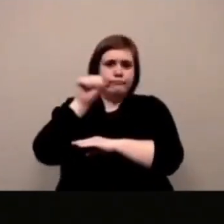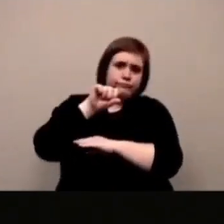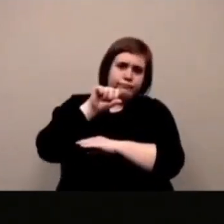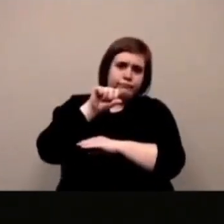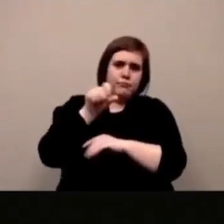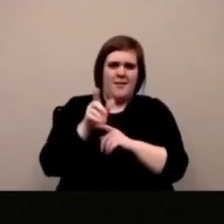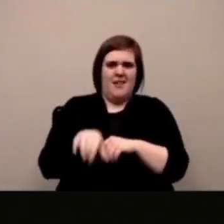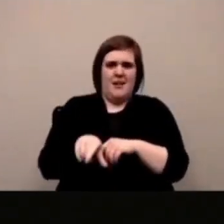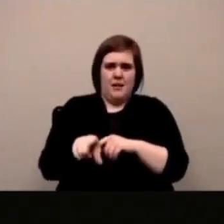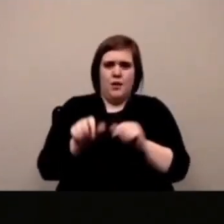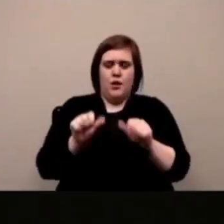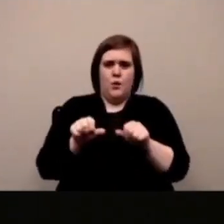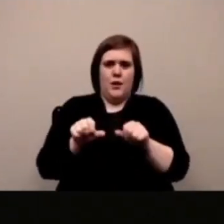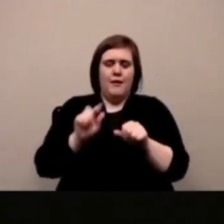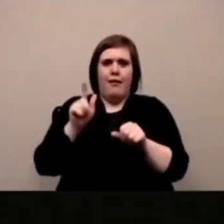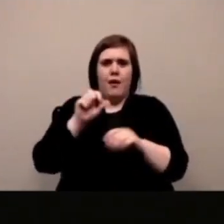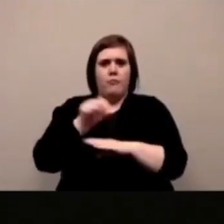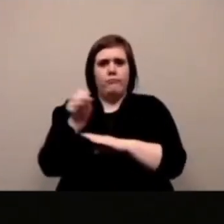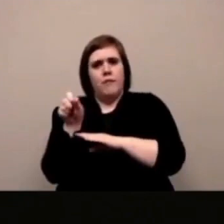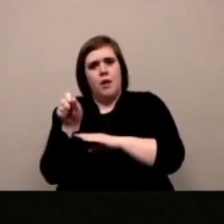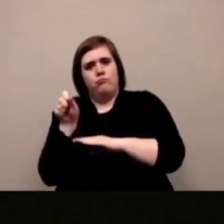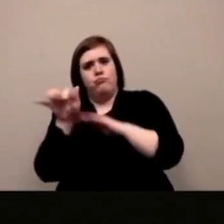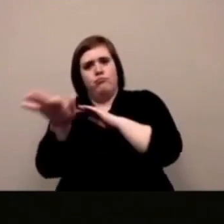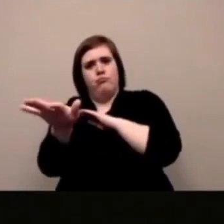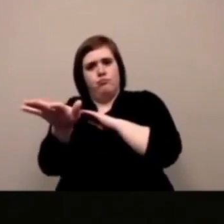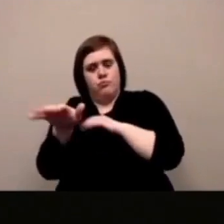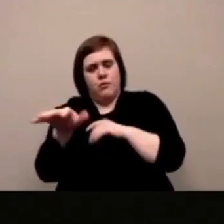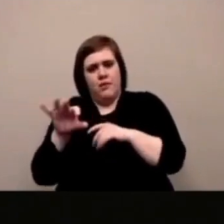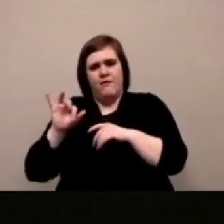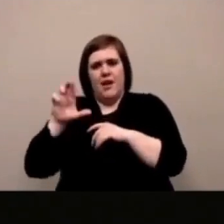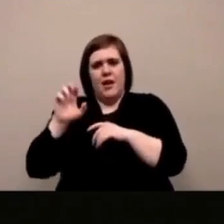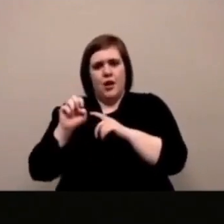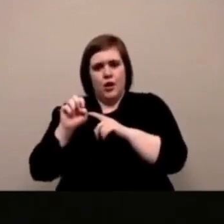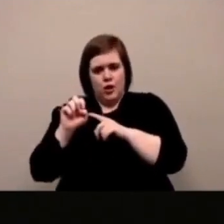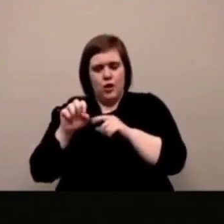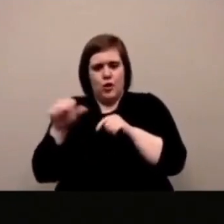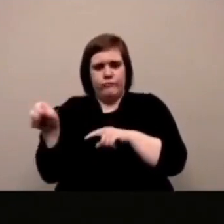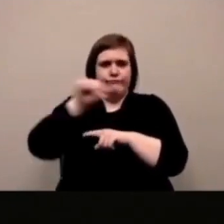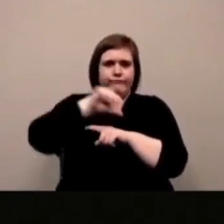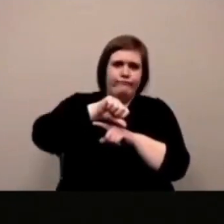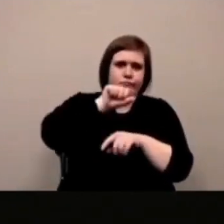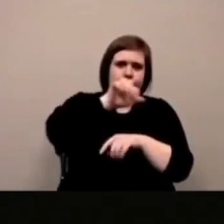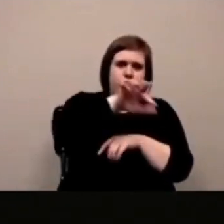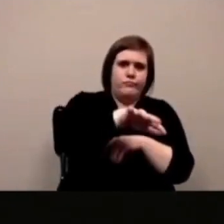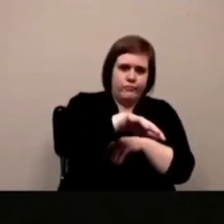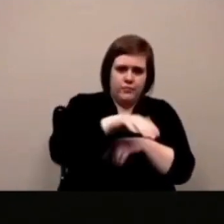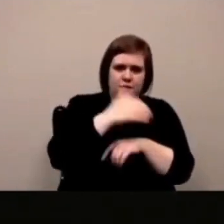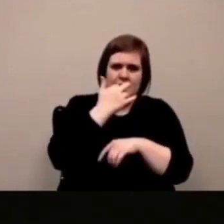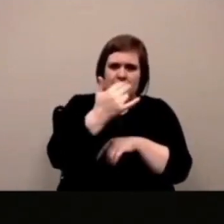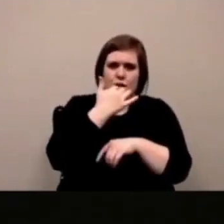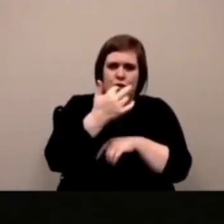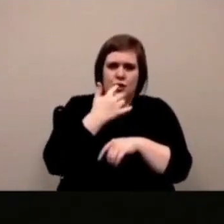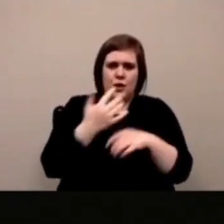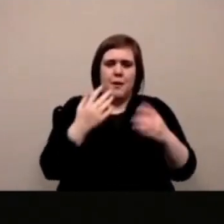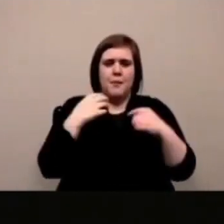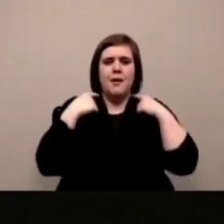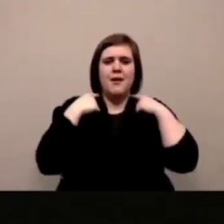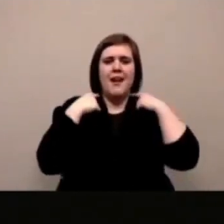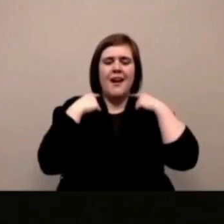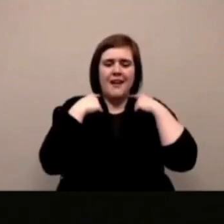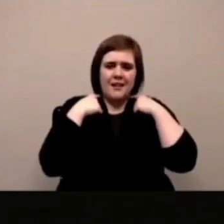僕としてもよくあと使う使うのが好きなのがこういうあとセンシングブロックを取り入れることです